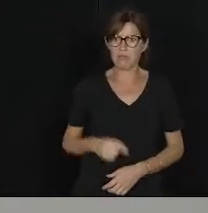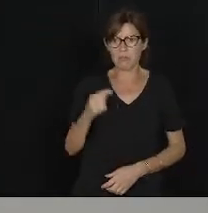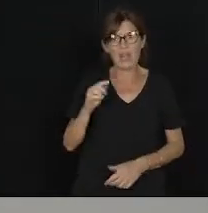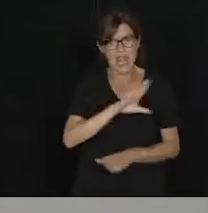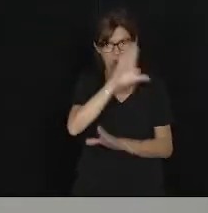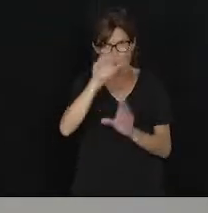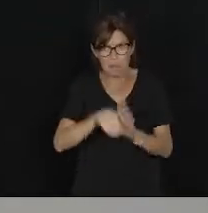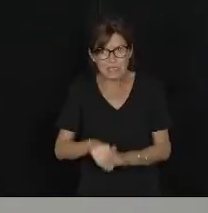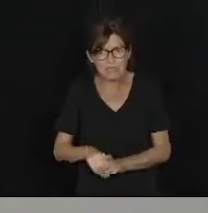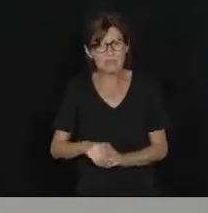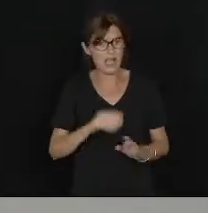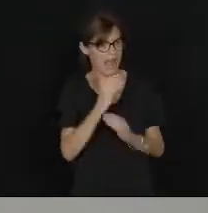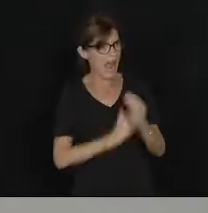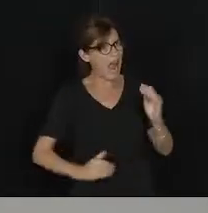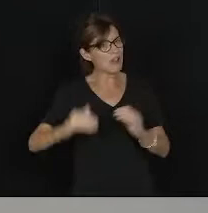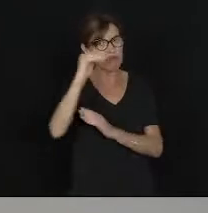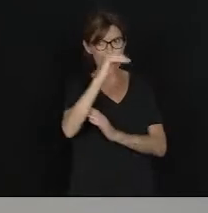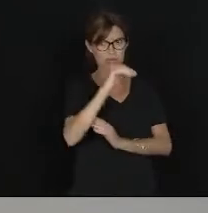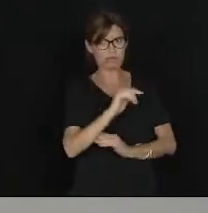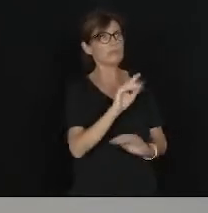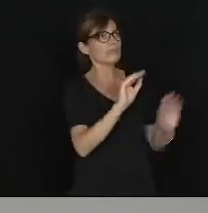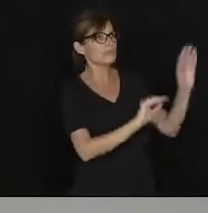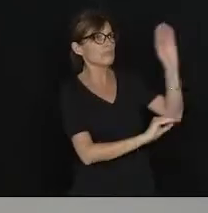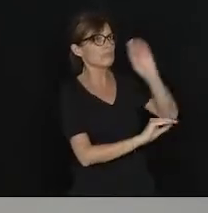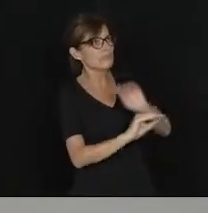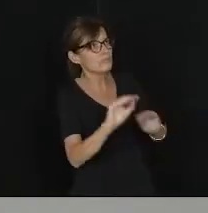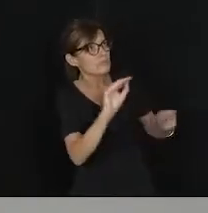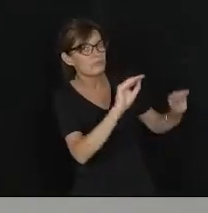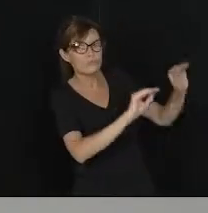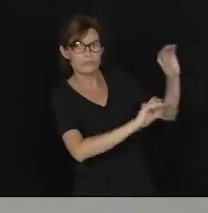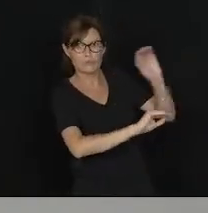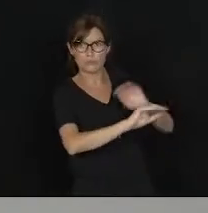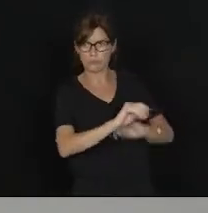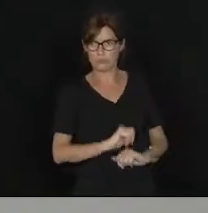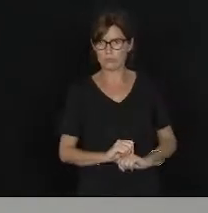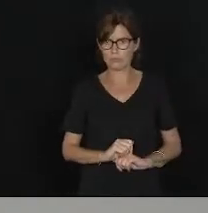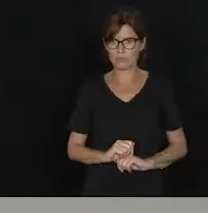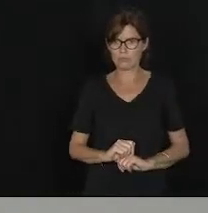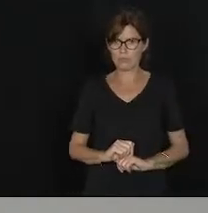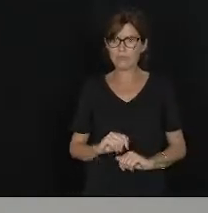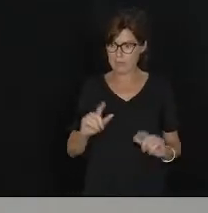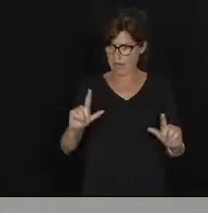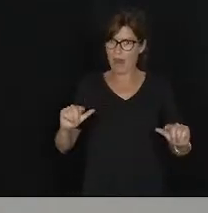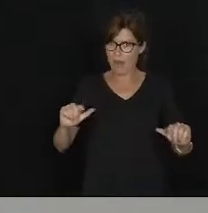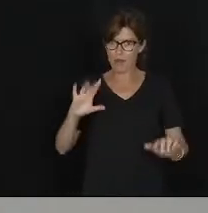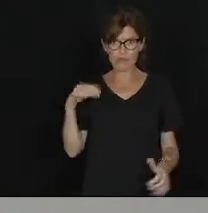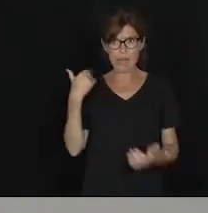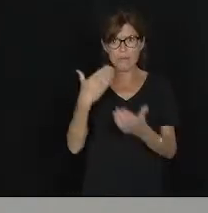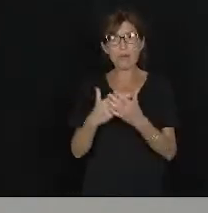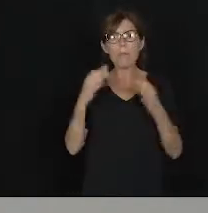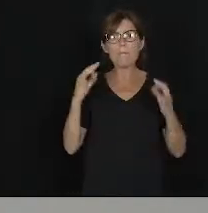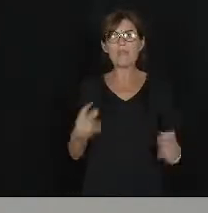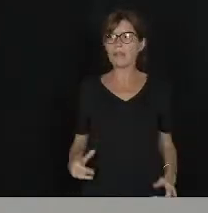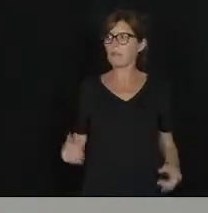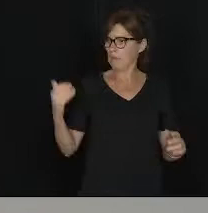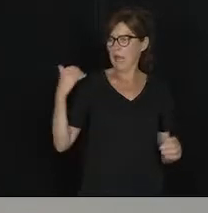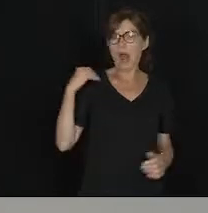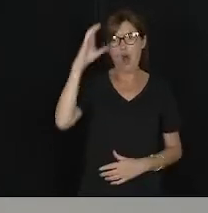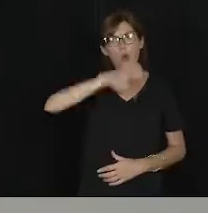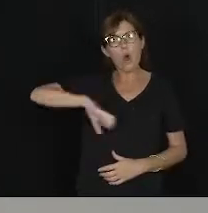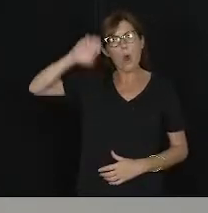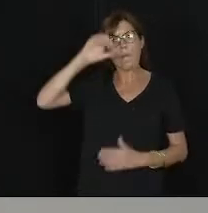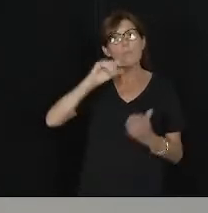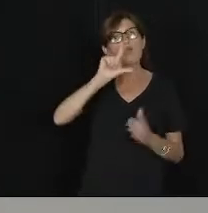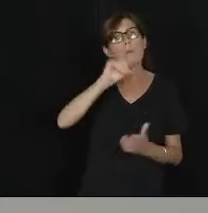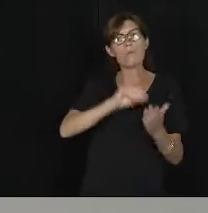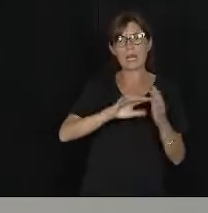adultes. Je me permets de souligner que, de ce point de vue, les différences demeurent jusqu'à nos jours. Dans la vague d'attentats qui a touché l'Europe de